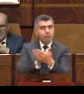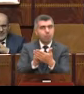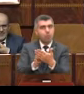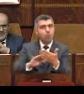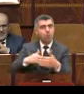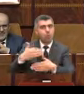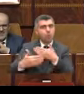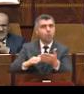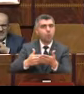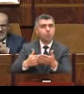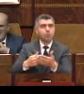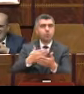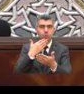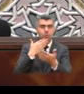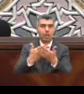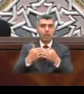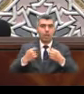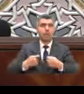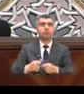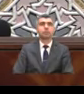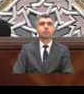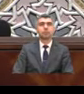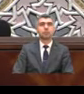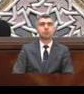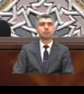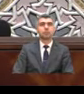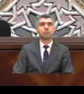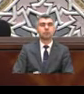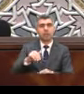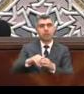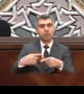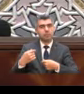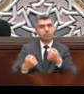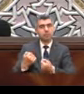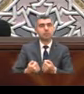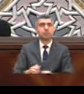الفترة وهذه الولاية. شكرا سيد الرئيس. شكرا. سيد نائب فريق الأثار والمعاصرة.